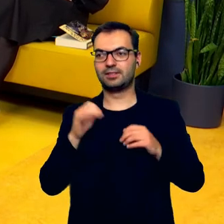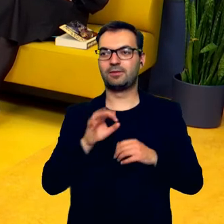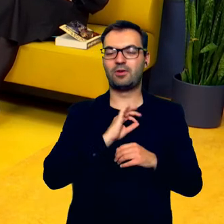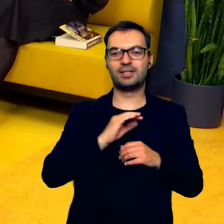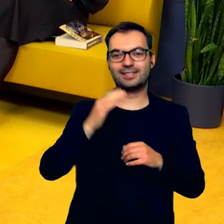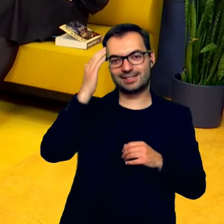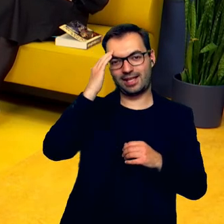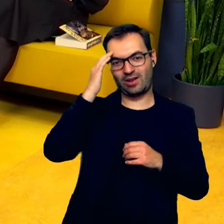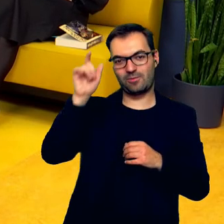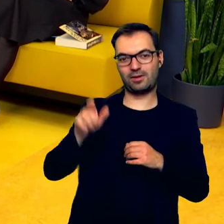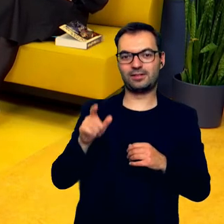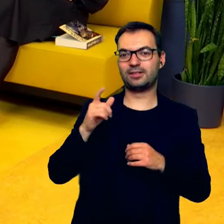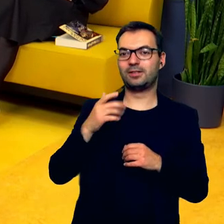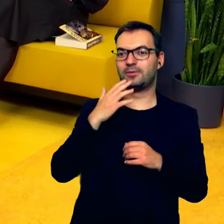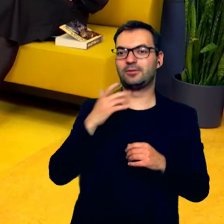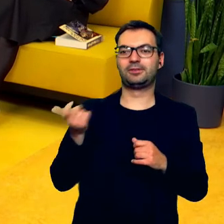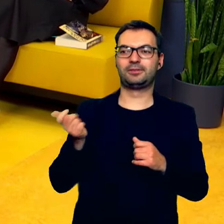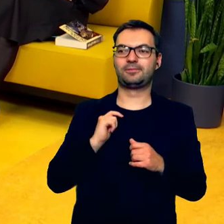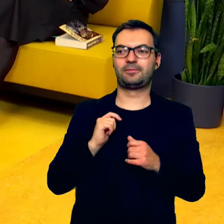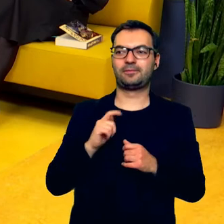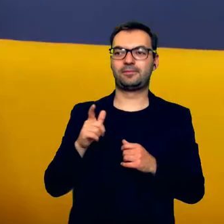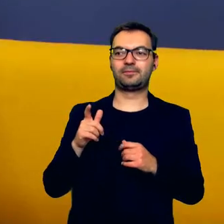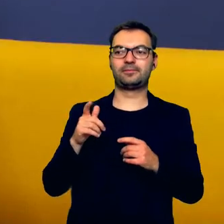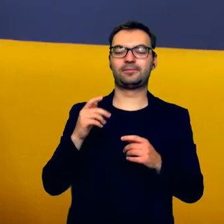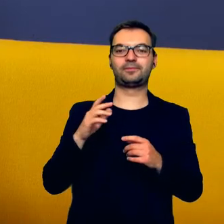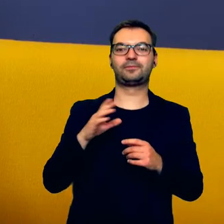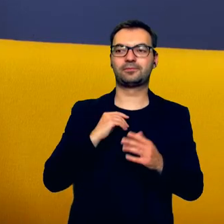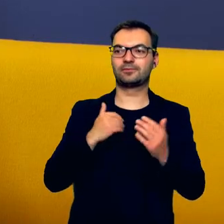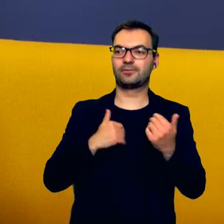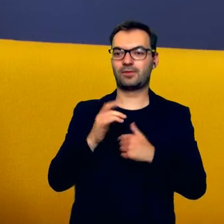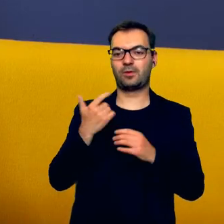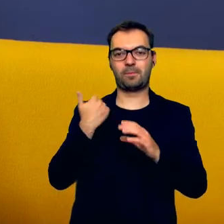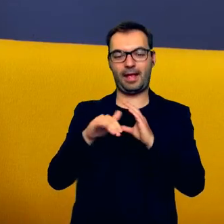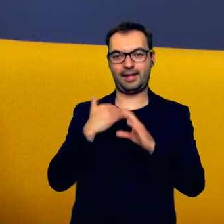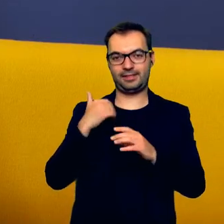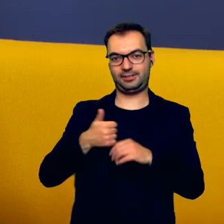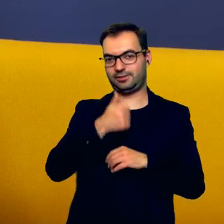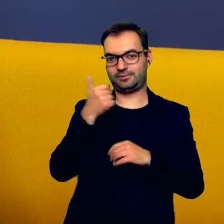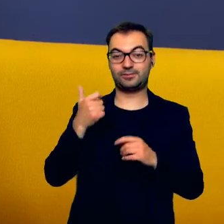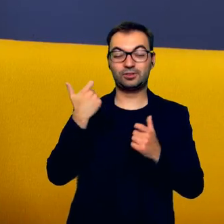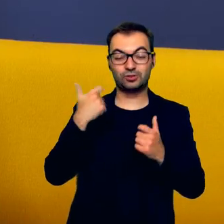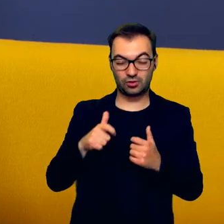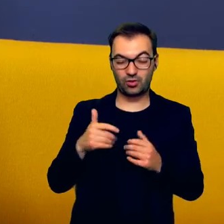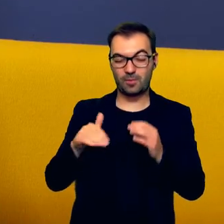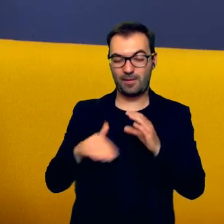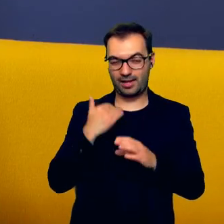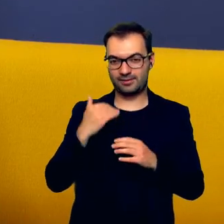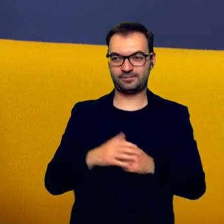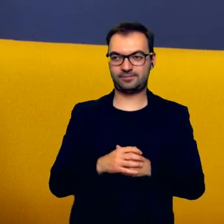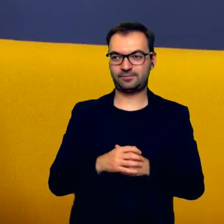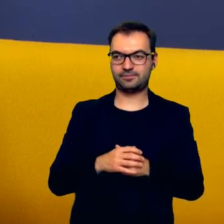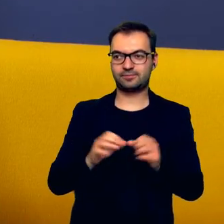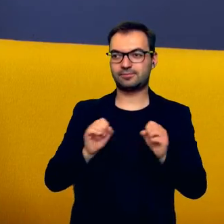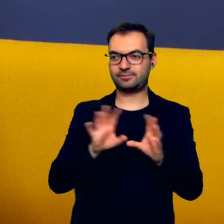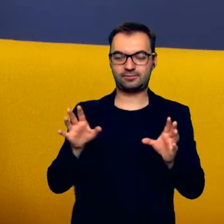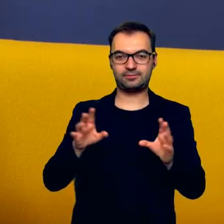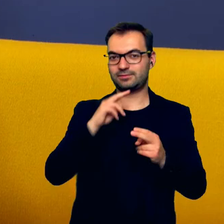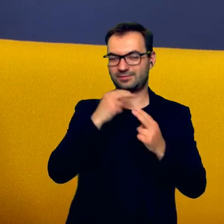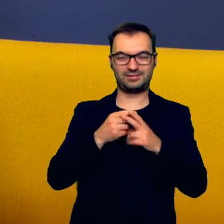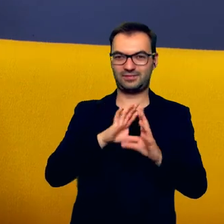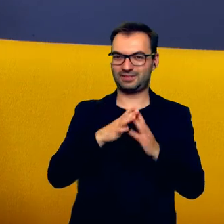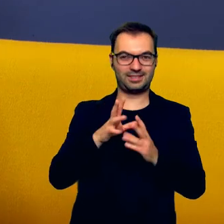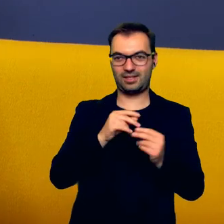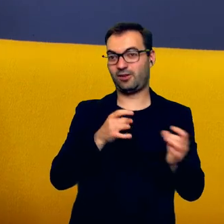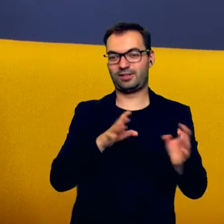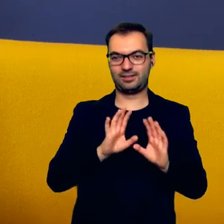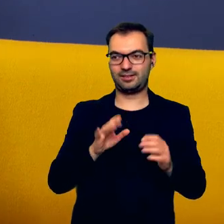z moich znajomych mówi mi, że dostaje ponad 100 maili dziennie, proszę sobie wyobrazić. 100 maili, oczywiście nie na wszystkie odpowiada